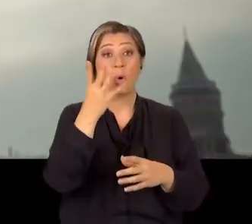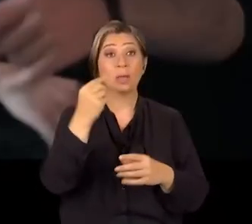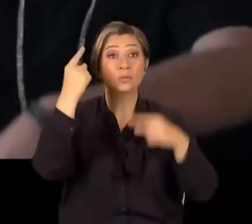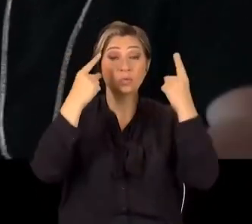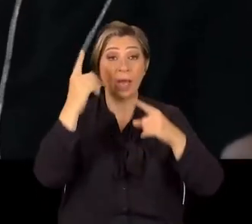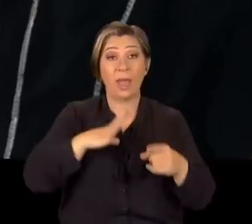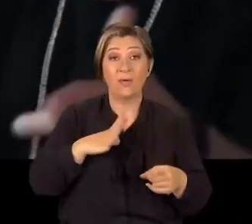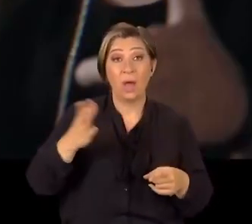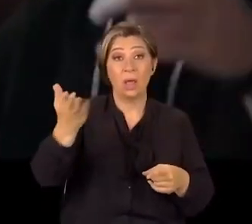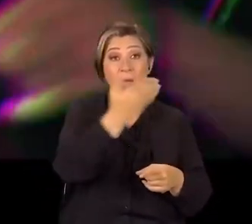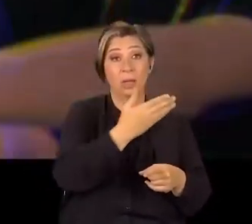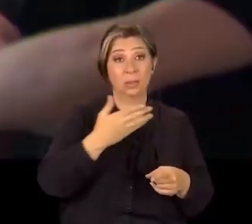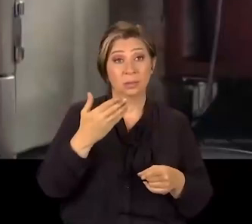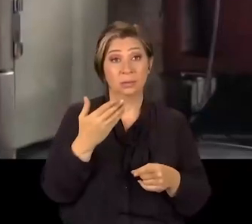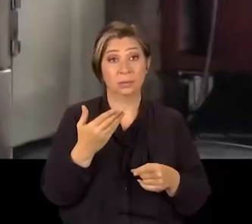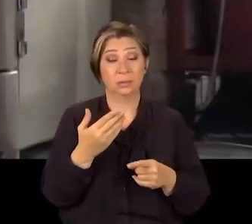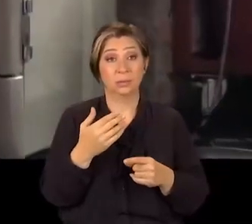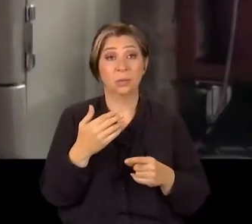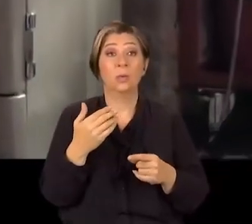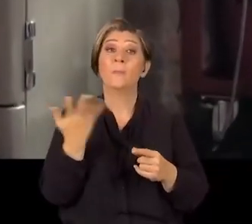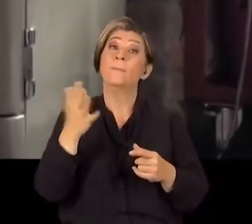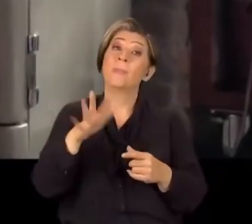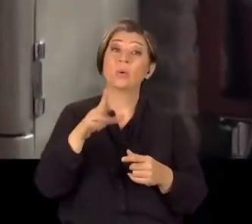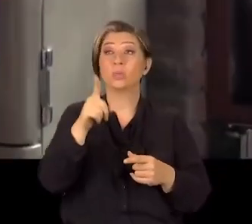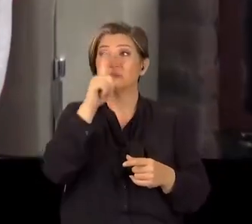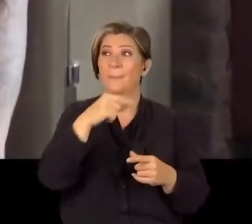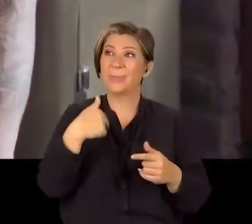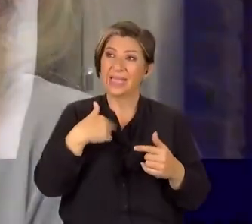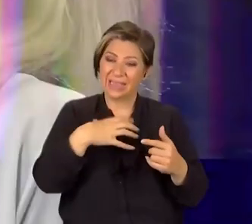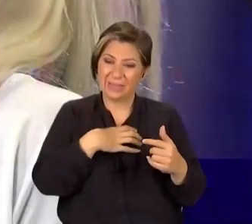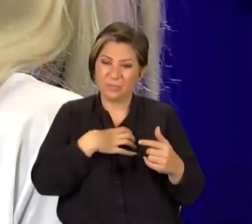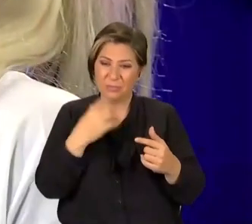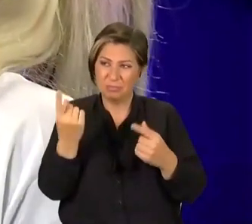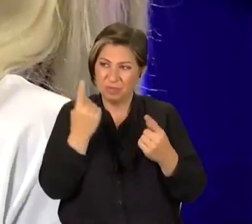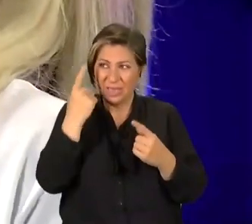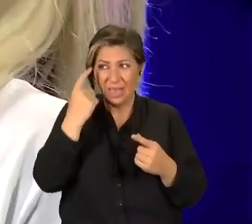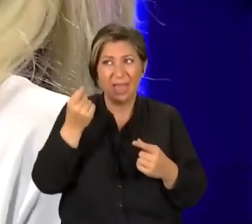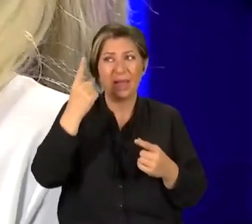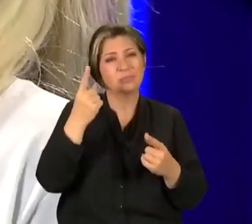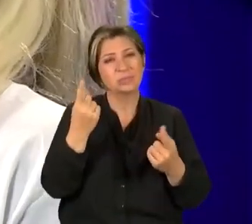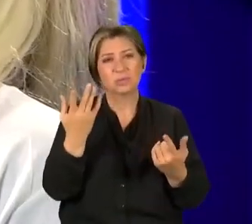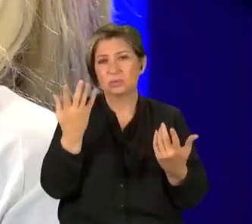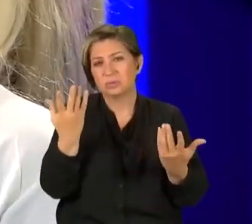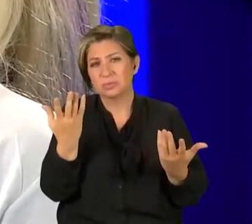düşünen insanlar var sadece. Belki o yüzden kendimde de böyle bir şey yarattı parça yani.